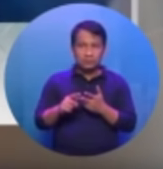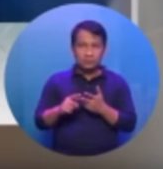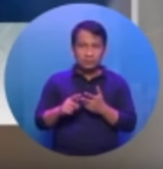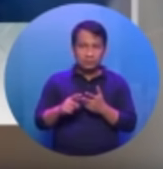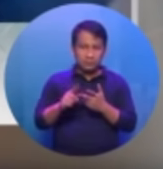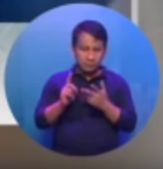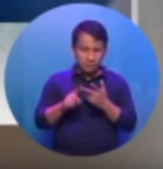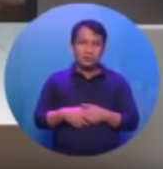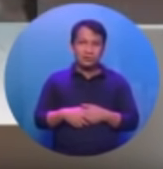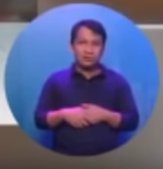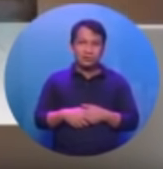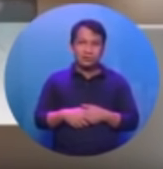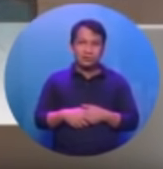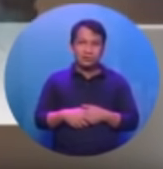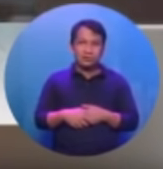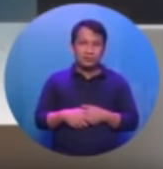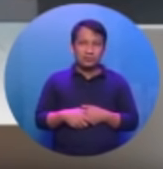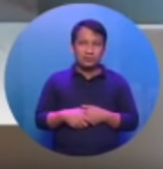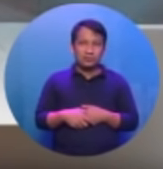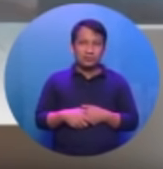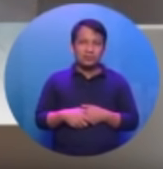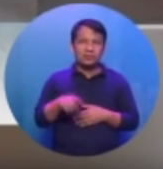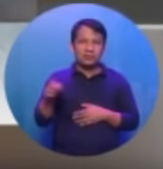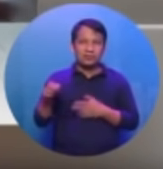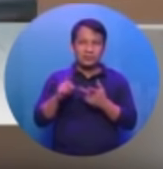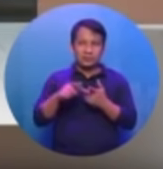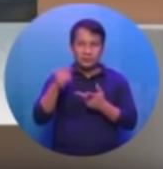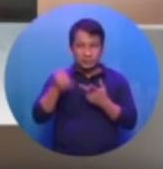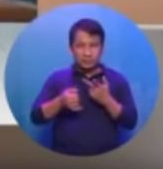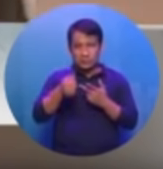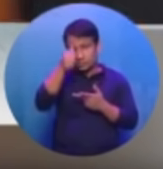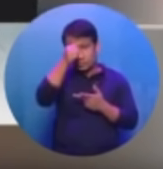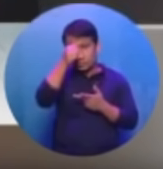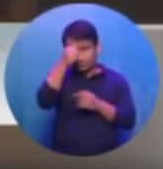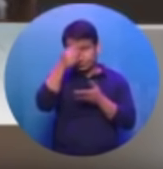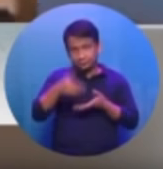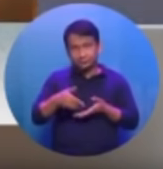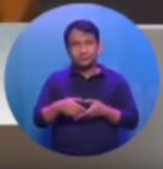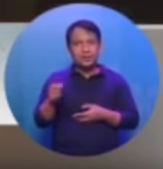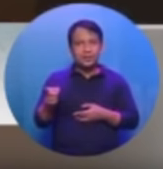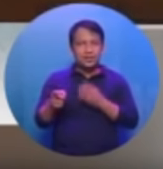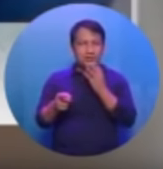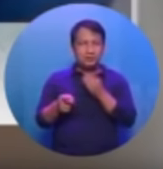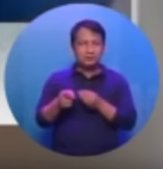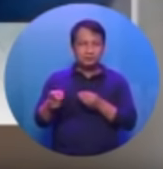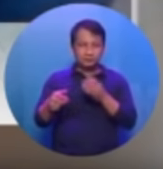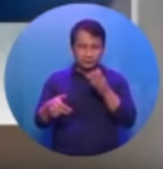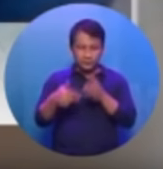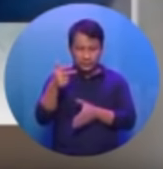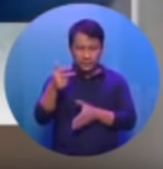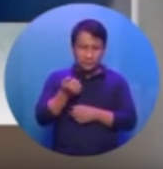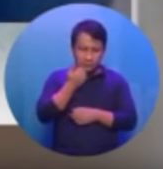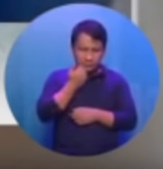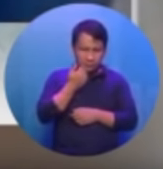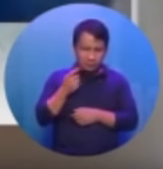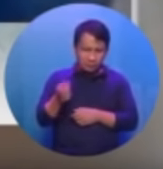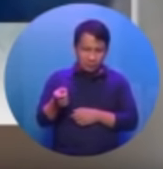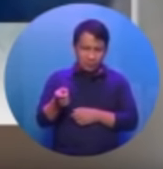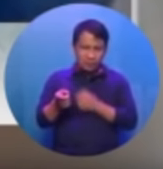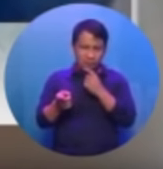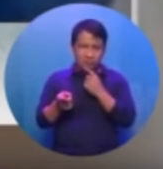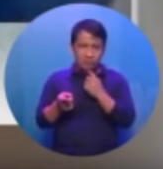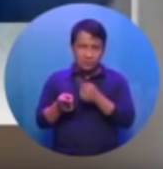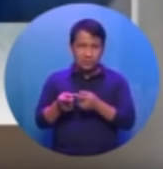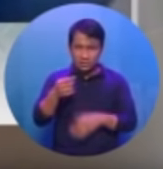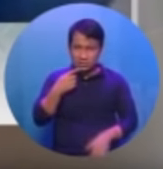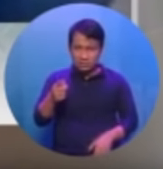yung last po is yung Indiano. Ah, Indiano. Okay. Alright. Now, 3 times na siya nagkasala at sinabi niyo